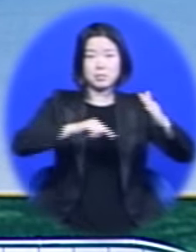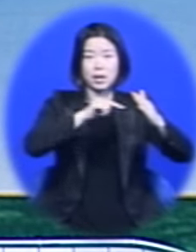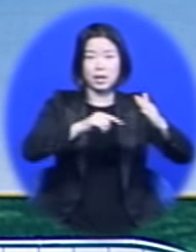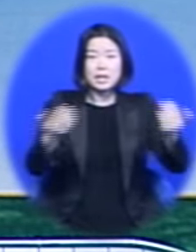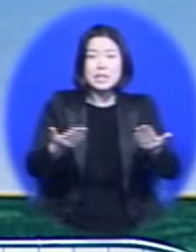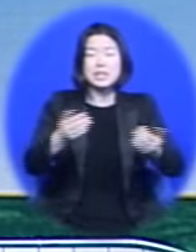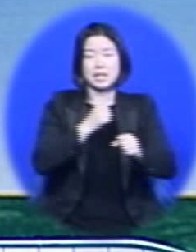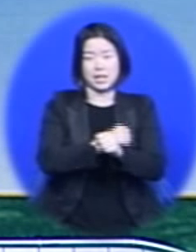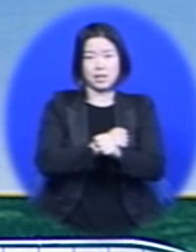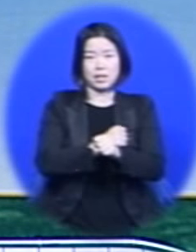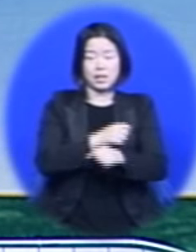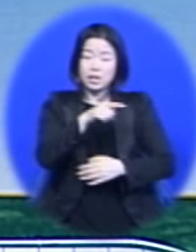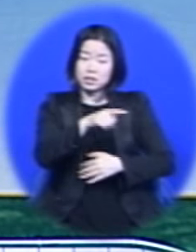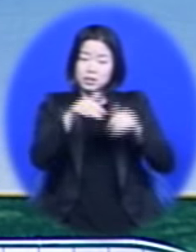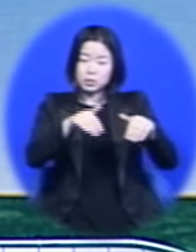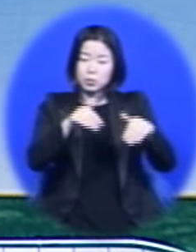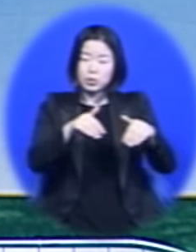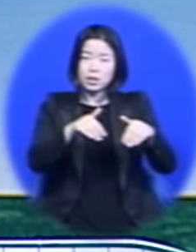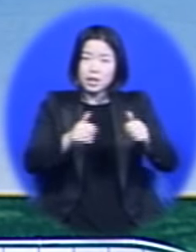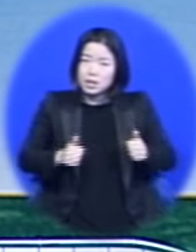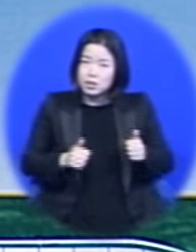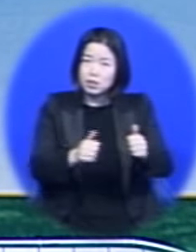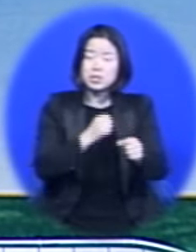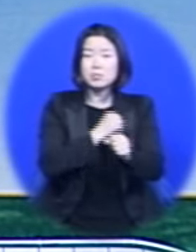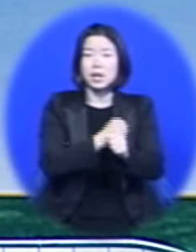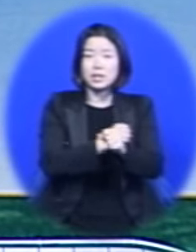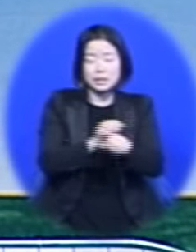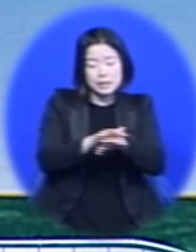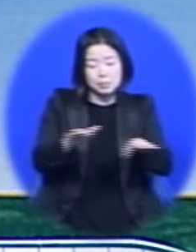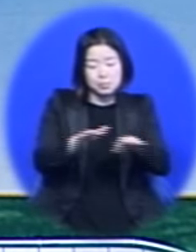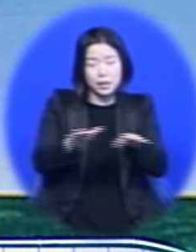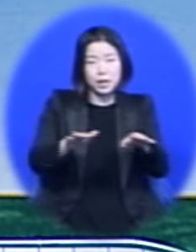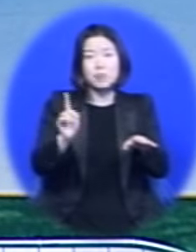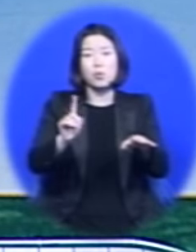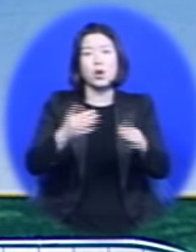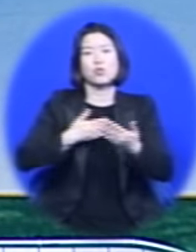그러나 그 종이 열심히 집안일을 하는 밑바탕에는 두려움이 있습니다.